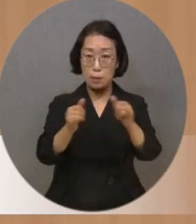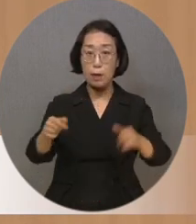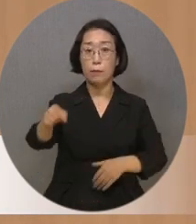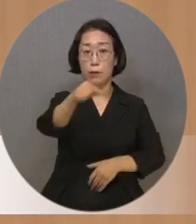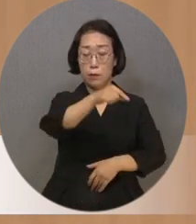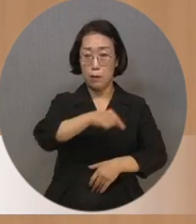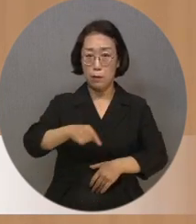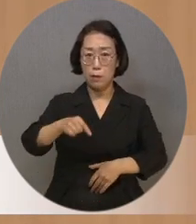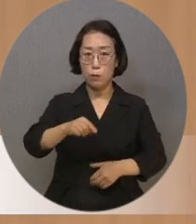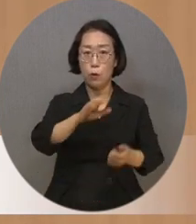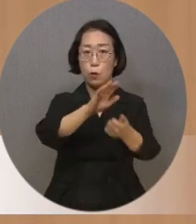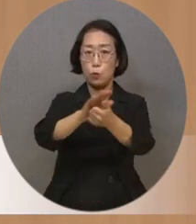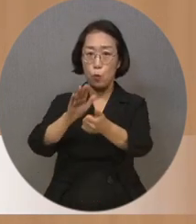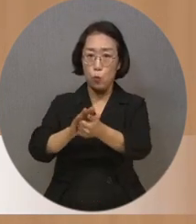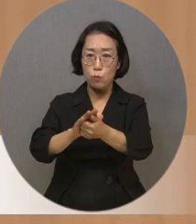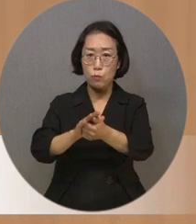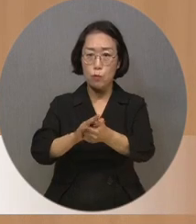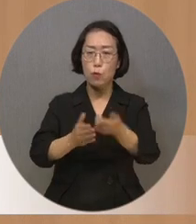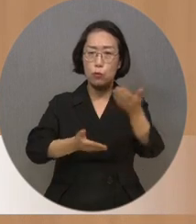분들에 대한